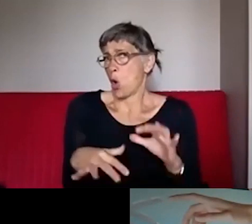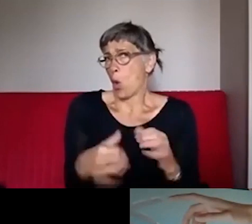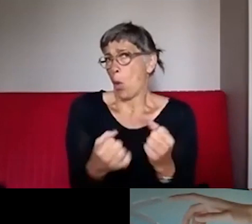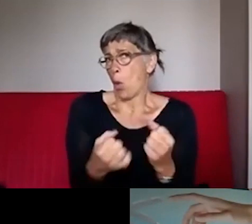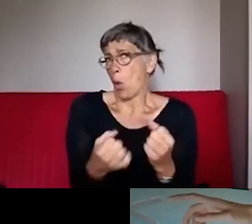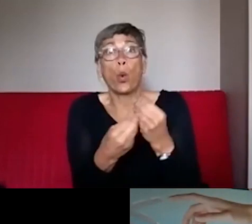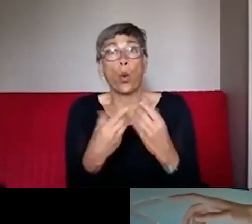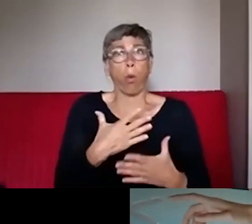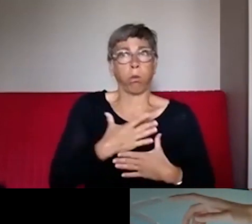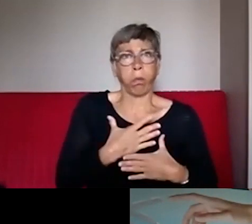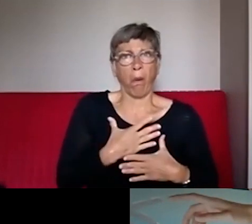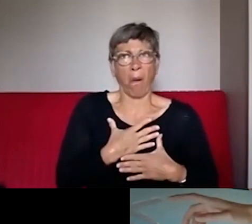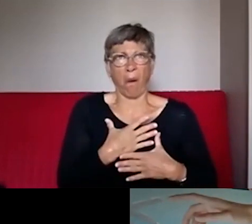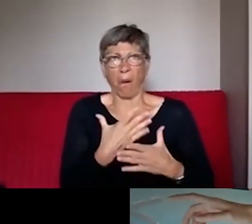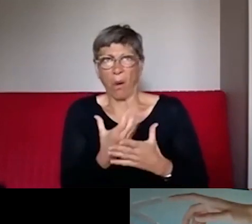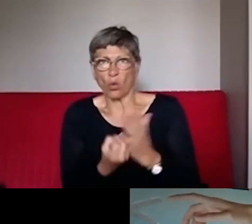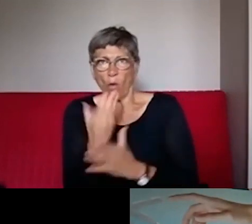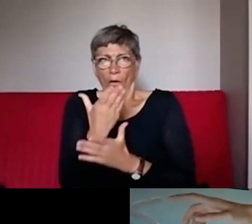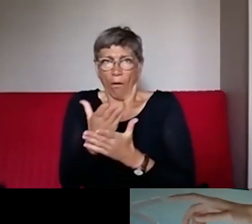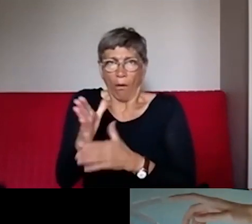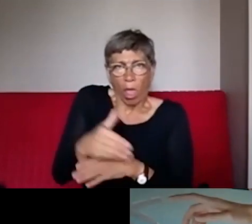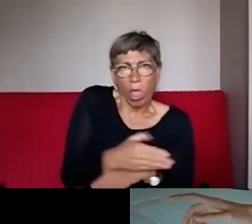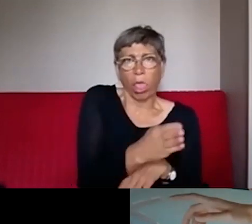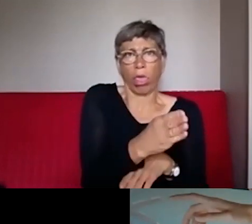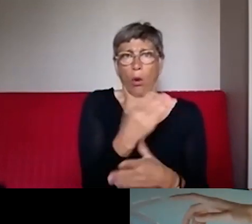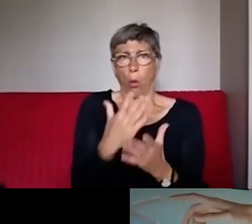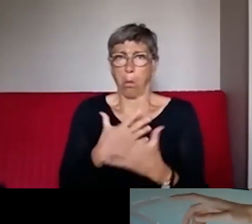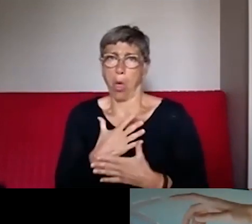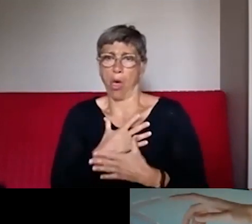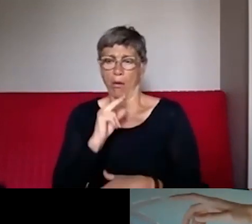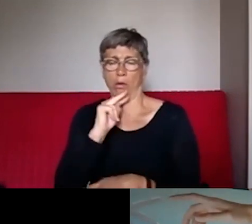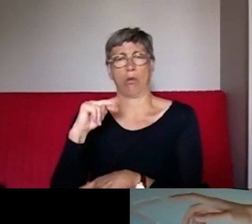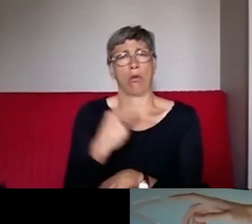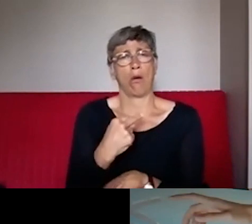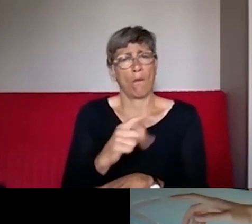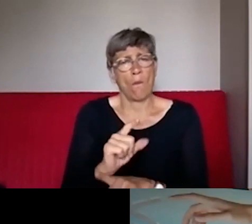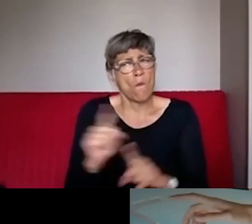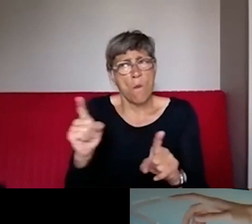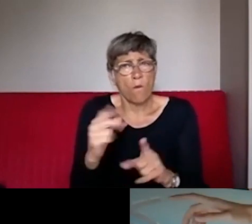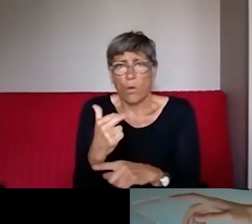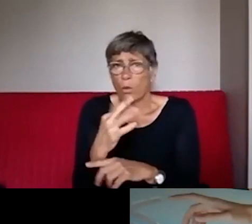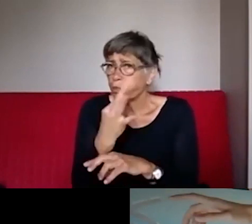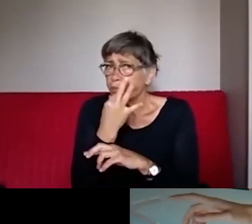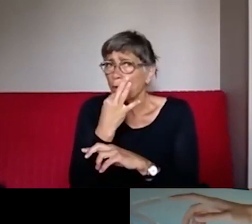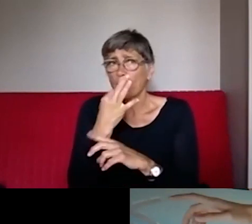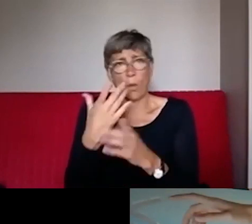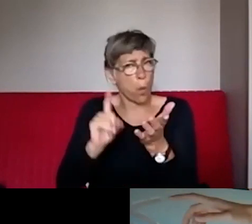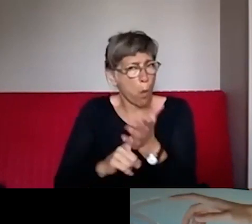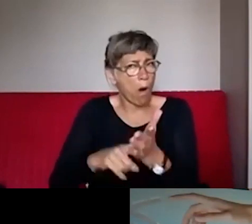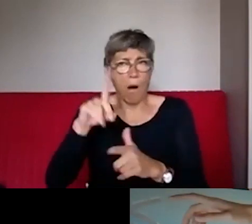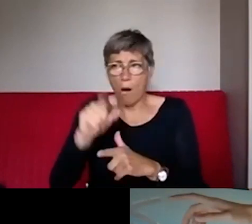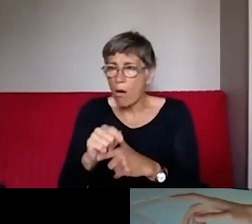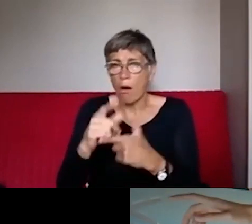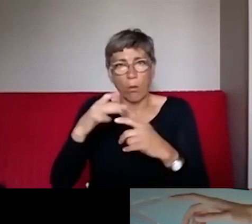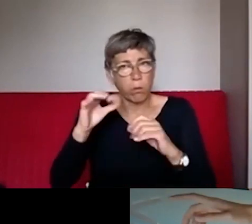se relancer sur quelque chose de nouveau, de se remettre en question. Mais je dirais, voilà, il faut utiliser toutes ses compétences, toute son histoire, pour